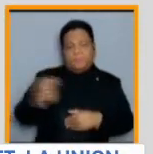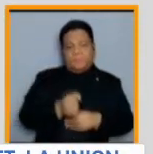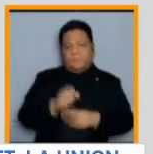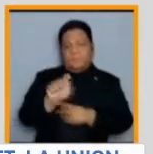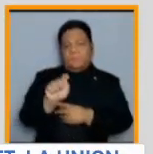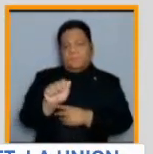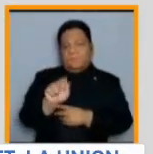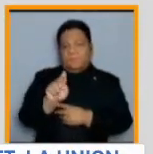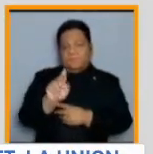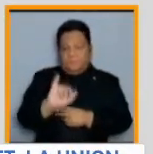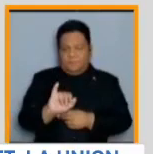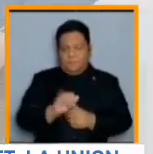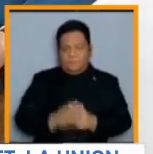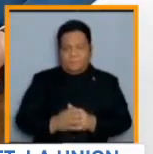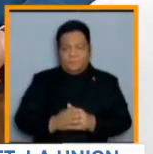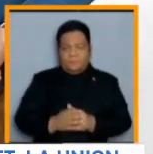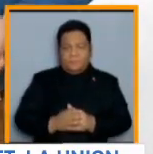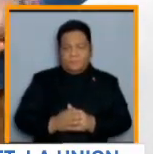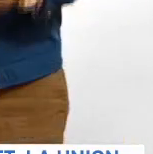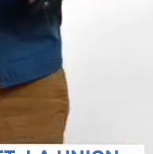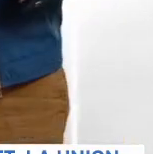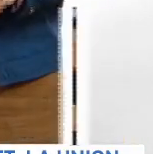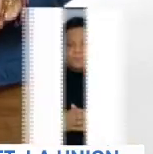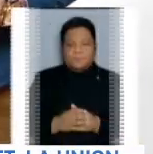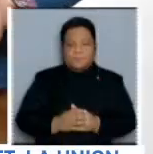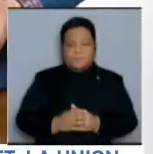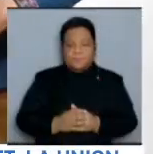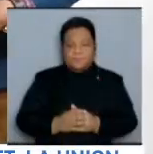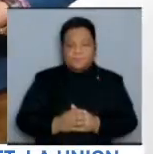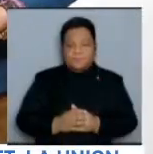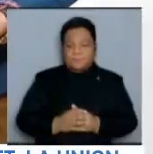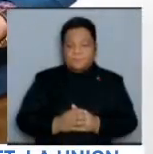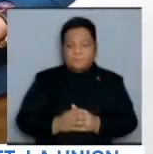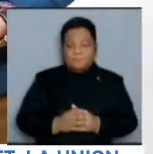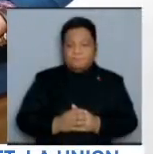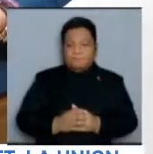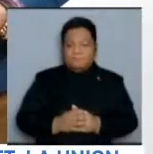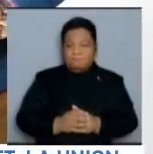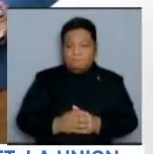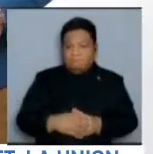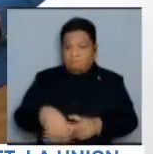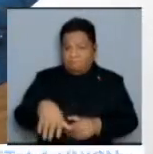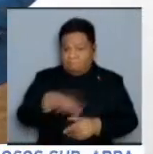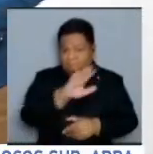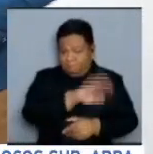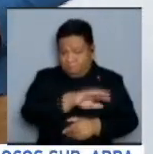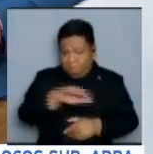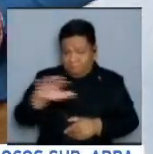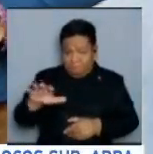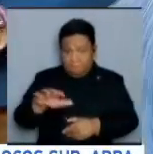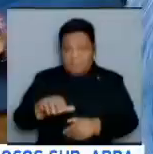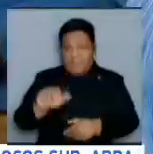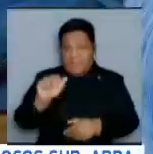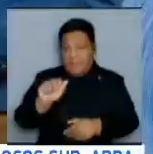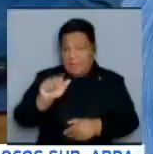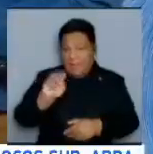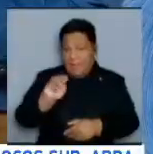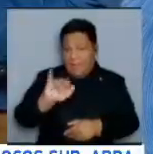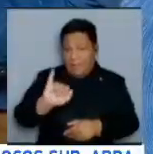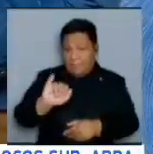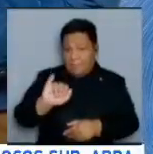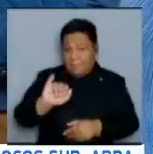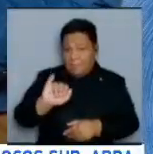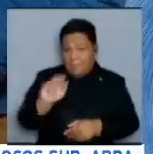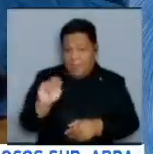Mangtani Cruz. Oh, mga kapuso, malakas po ngayon yung hangin amihan na umiihip sa buong bansa. Pero dito